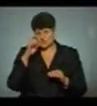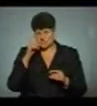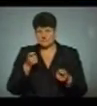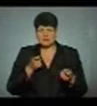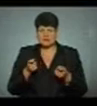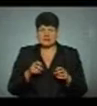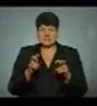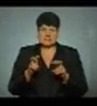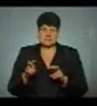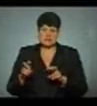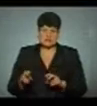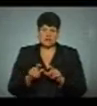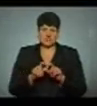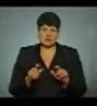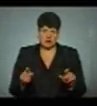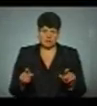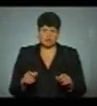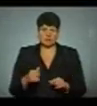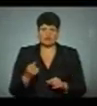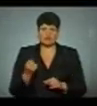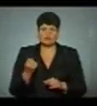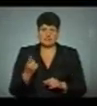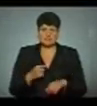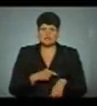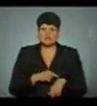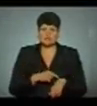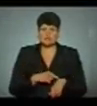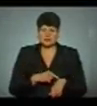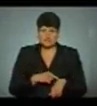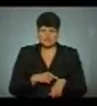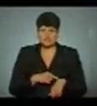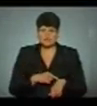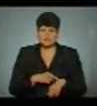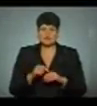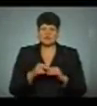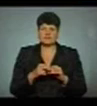адміністрації засідання штабу в 12-й годині. Так, і в